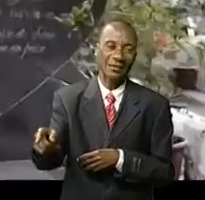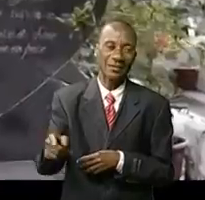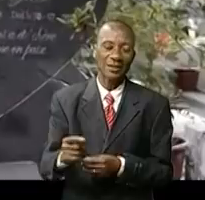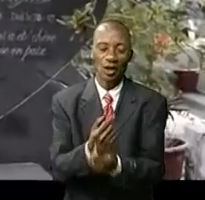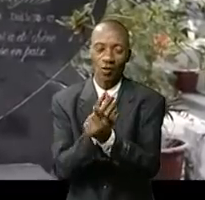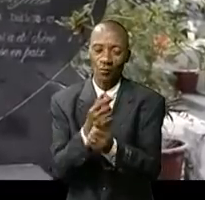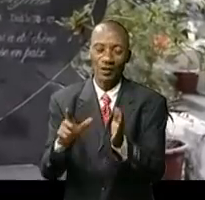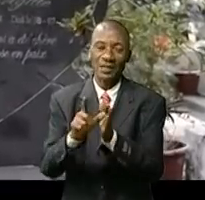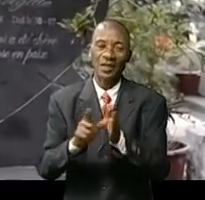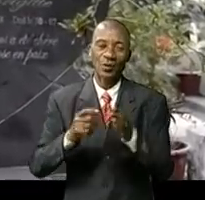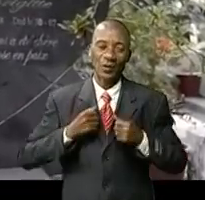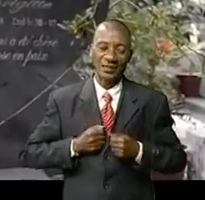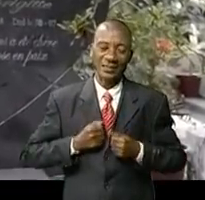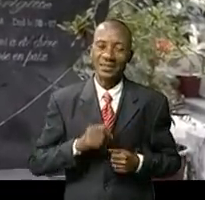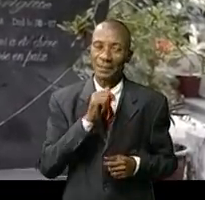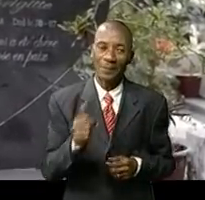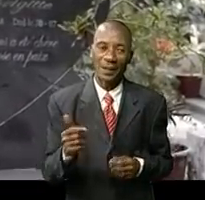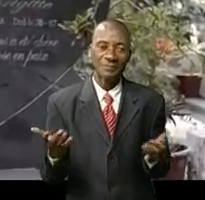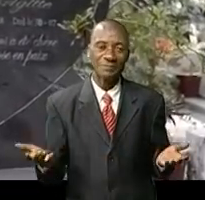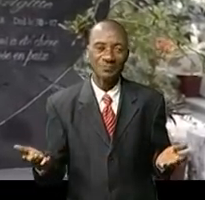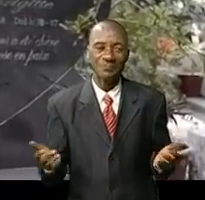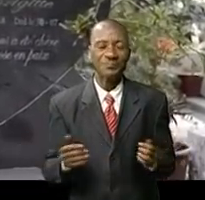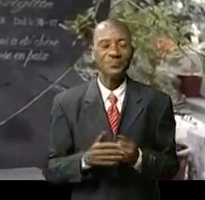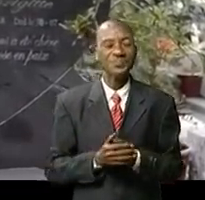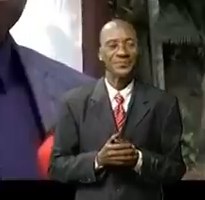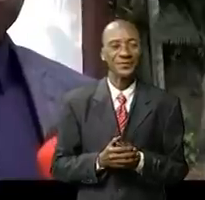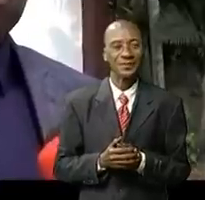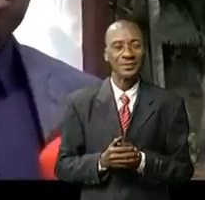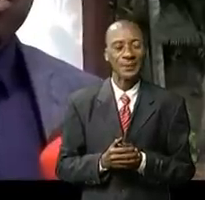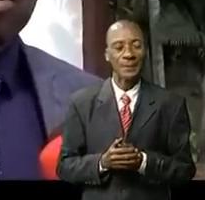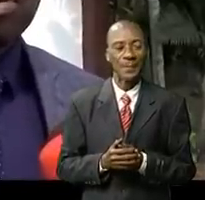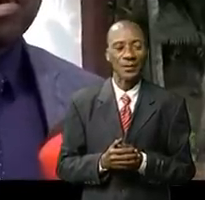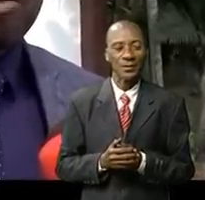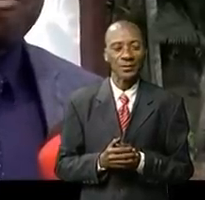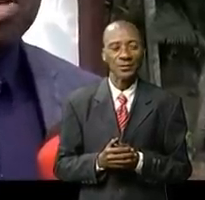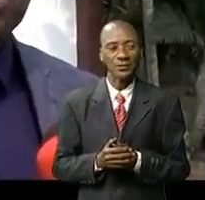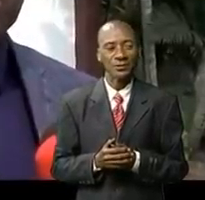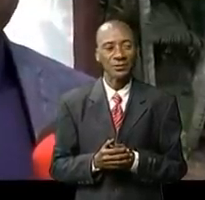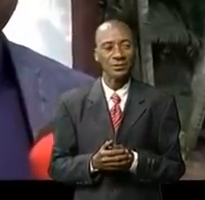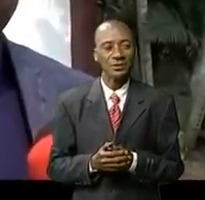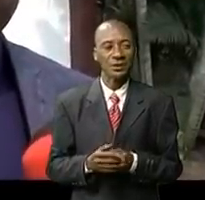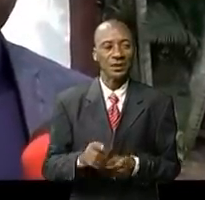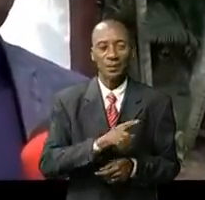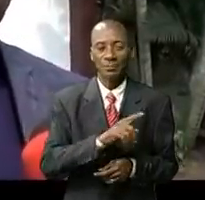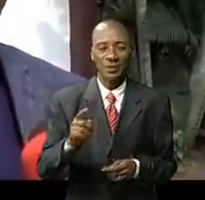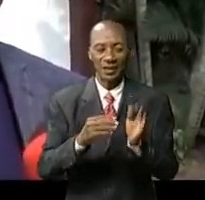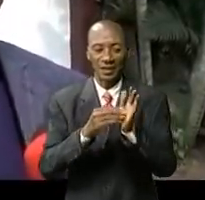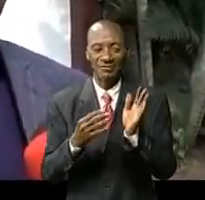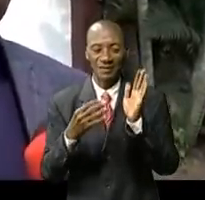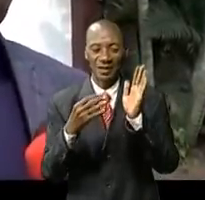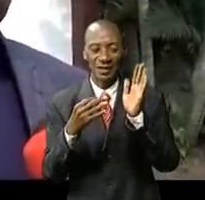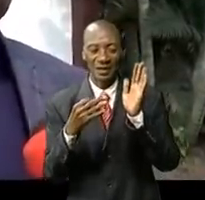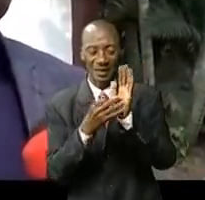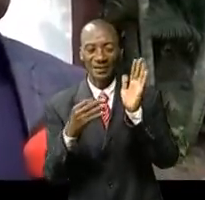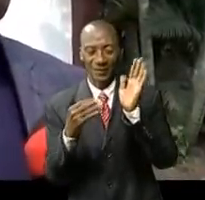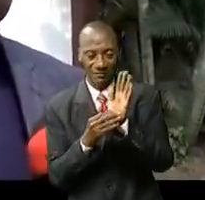tombes de leurs. On avait perdu notre frère à nous. Dans l'année 1989.